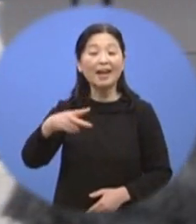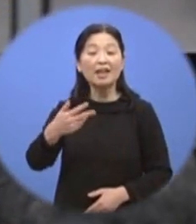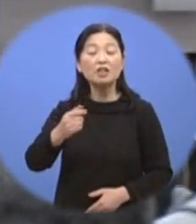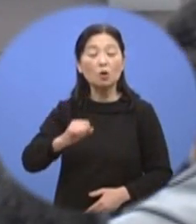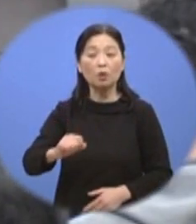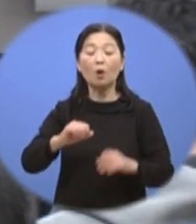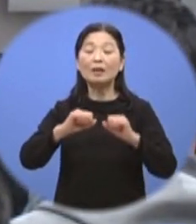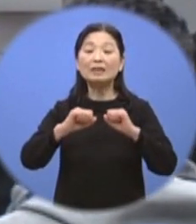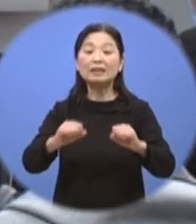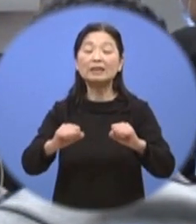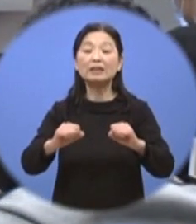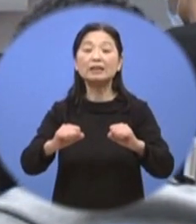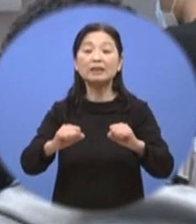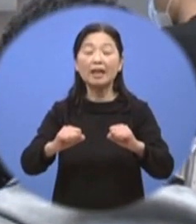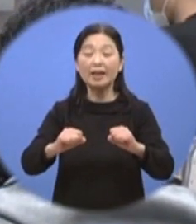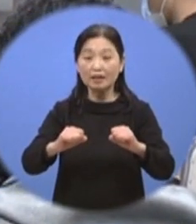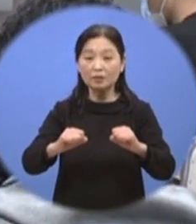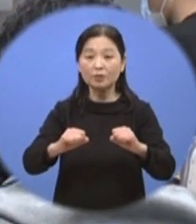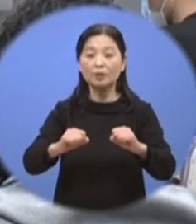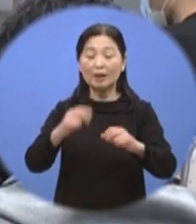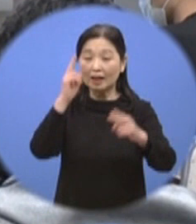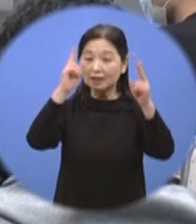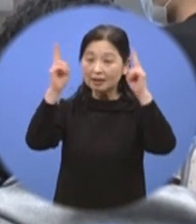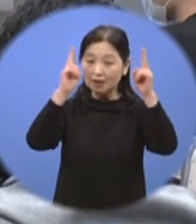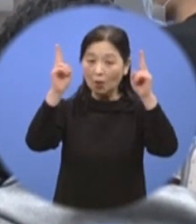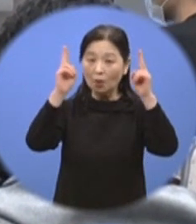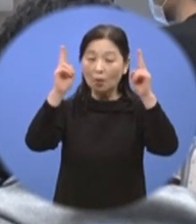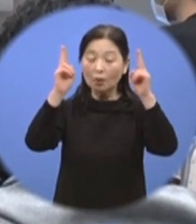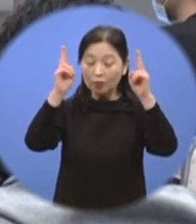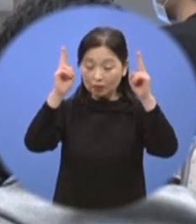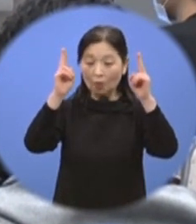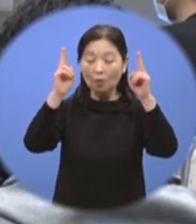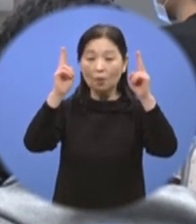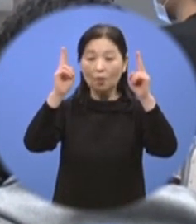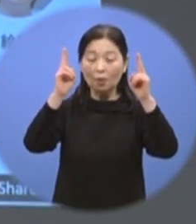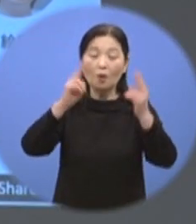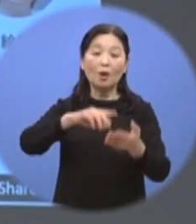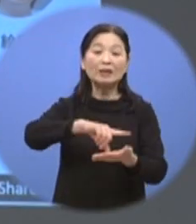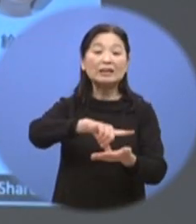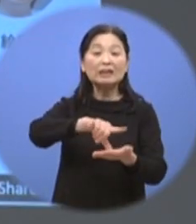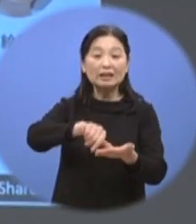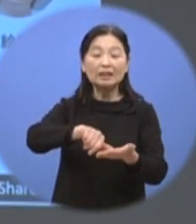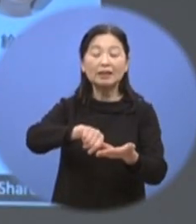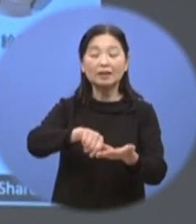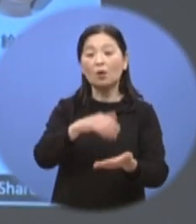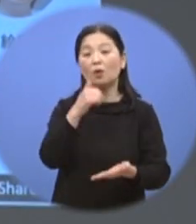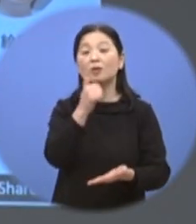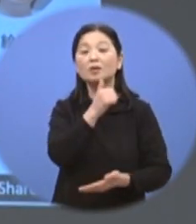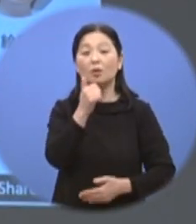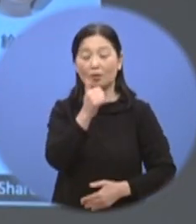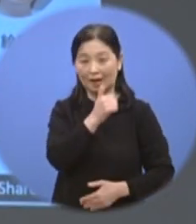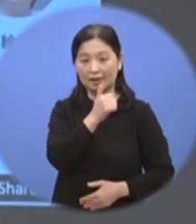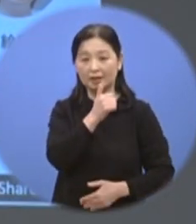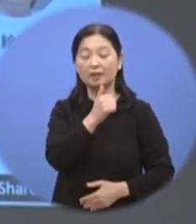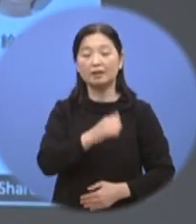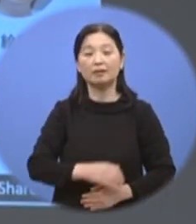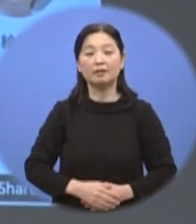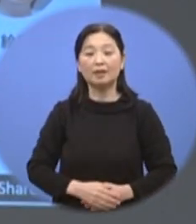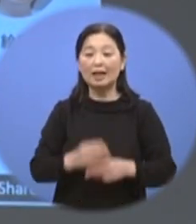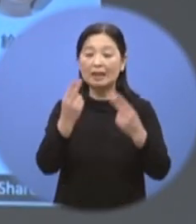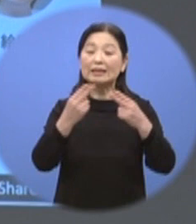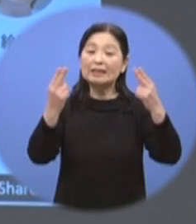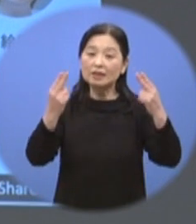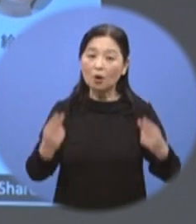地域が具体的な事例を紹介する企業と地域の共同型ワーケーションマッチングです。静岡